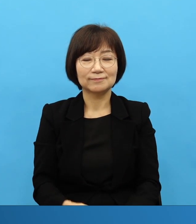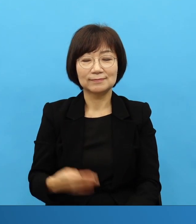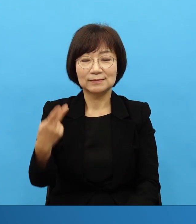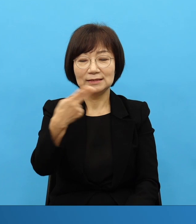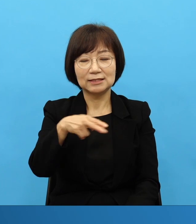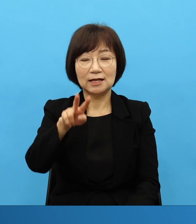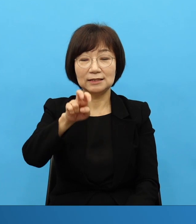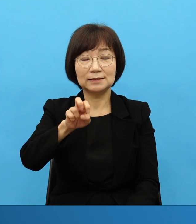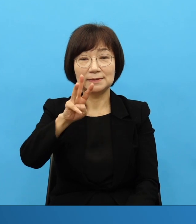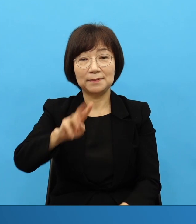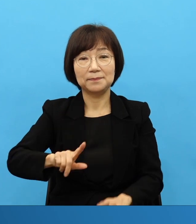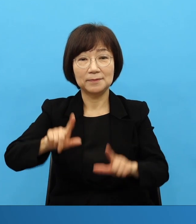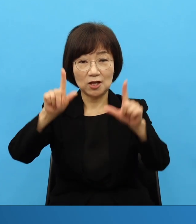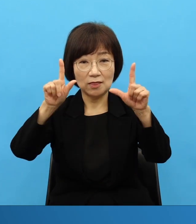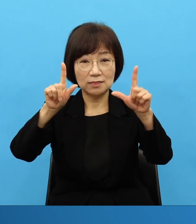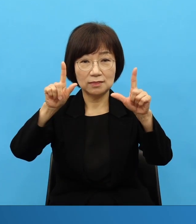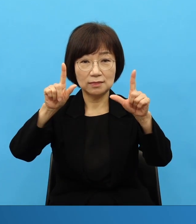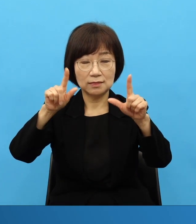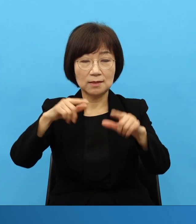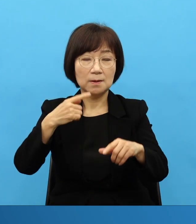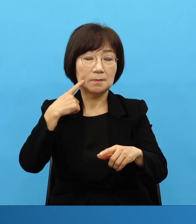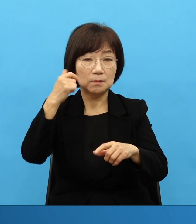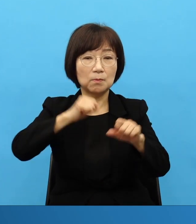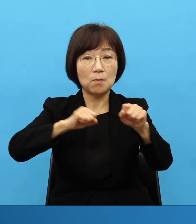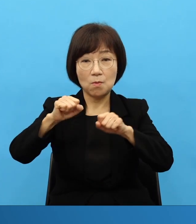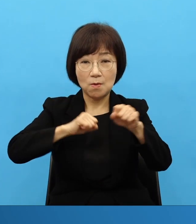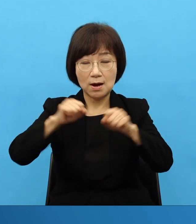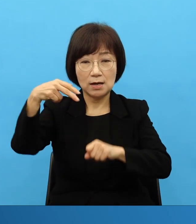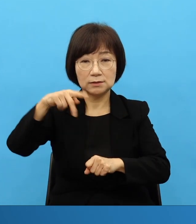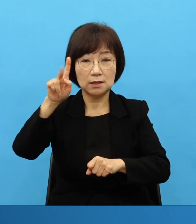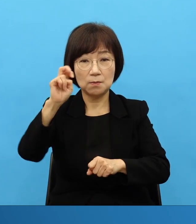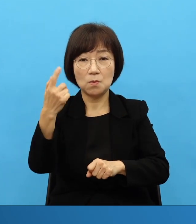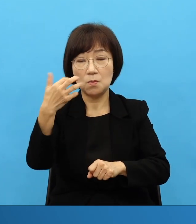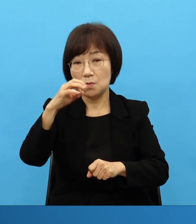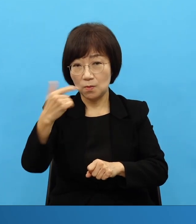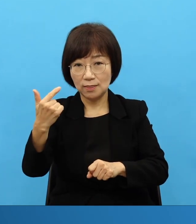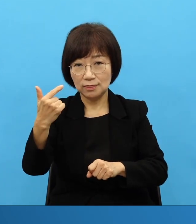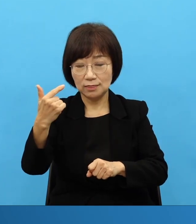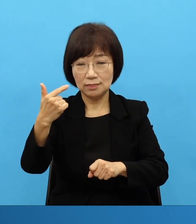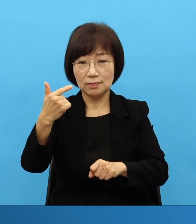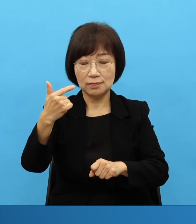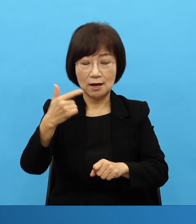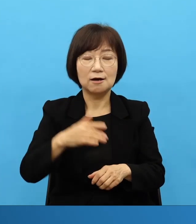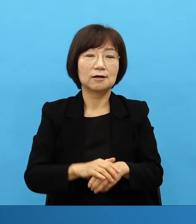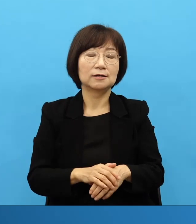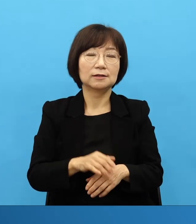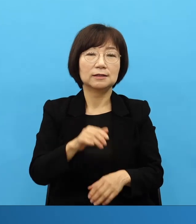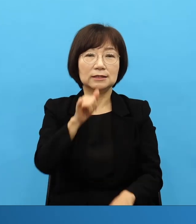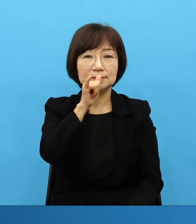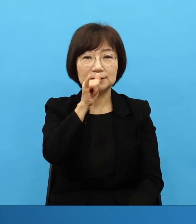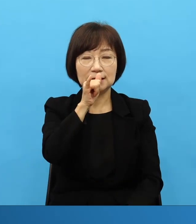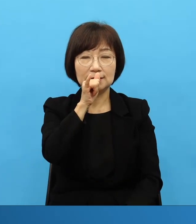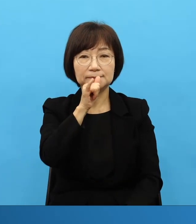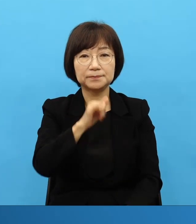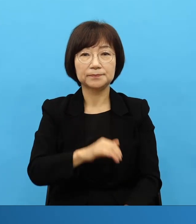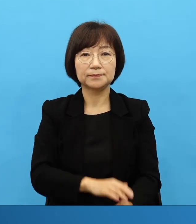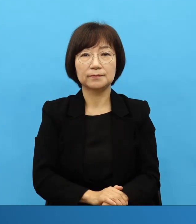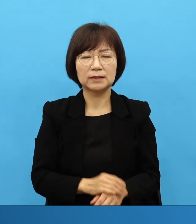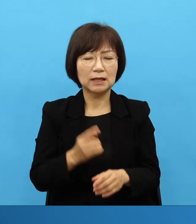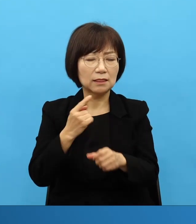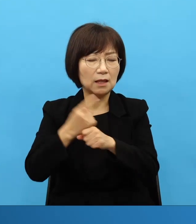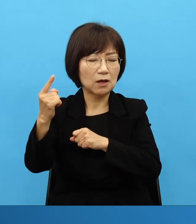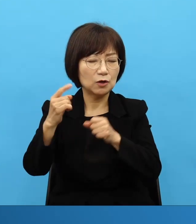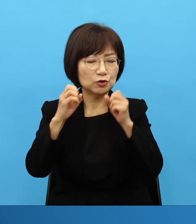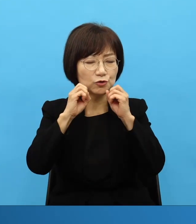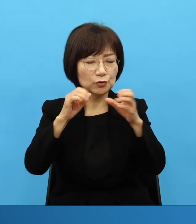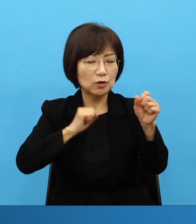2023년 겨울학기 목회 사모원이 오는 1월 11일 덕평 RUTC에서 열립니다. 내년 전도운동의